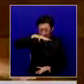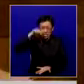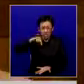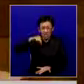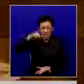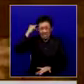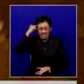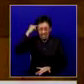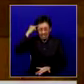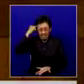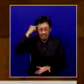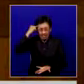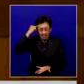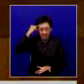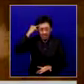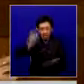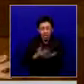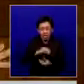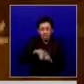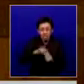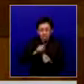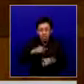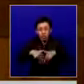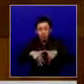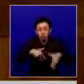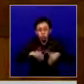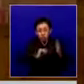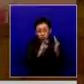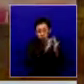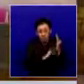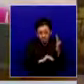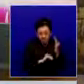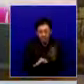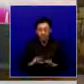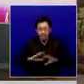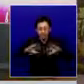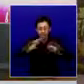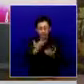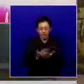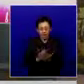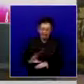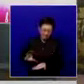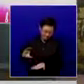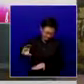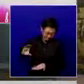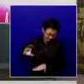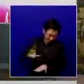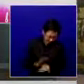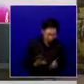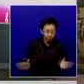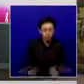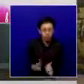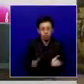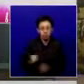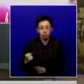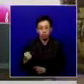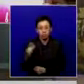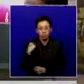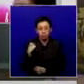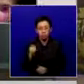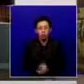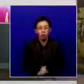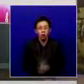ราก็คือว่าเศรษฐกิจท้องถิ่นนี่แหละคือส่วนที่งบประมาณแผ่นดินเนี่ยจะต้องเทไปสร้างสิ่งเหล่านี้ให้เข้มแข็งรอจนกระ